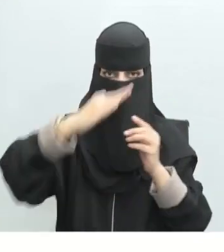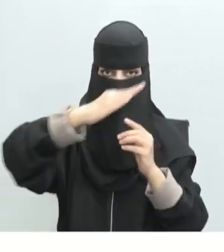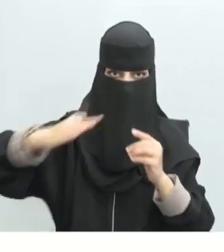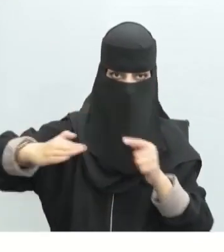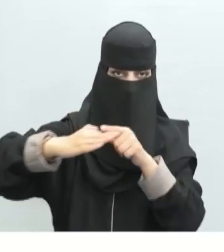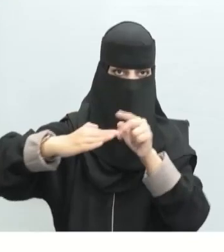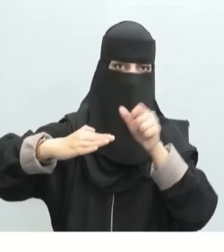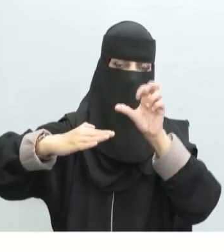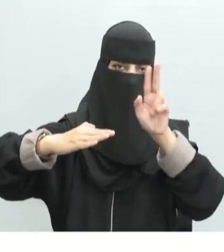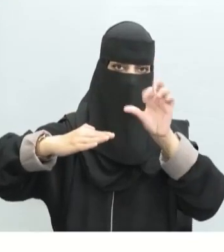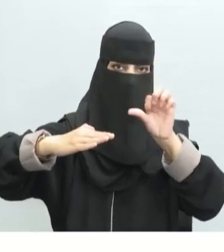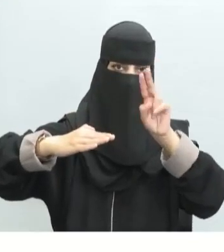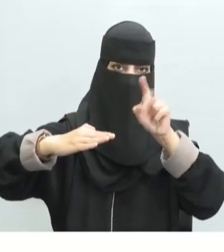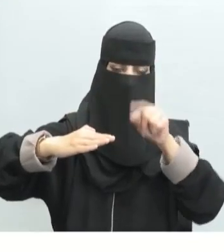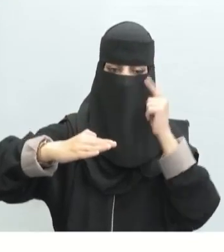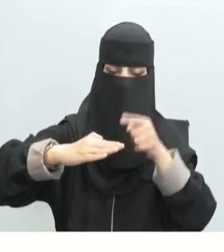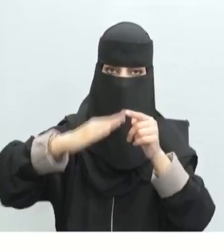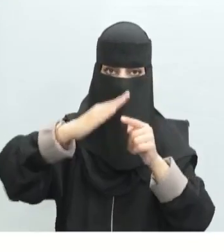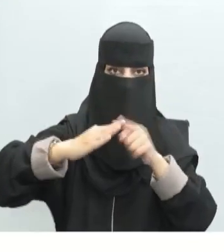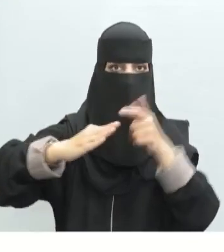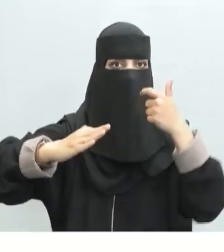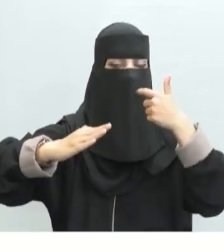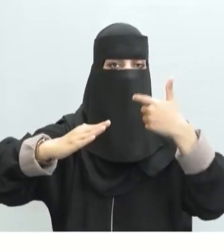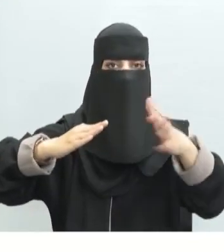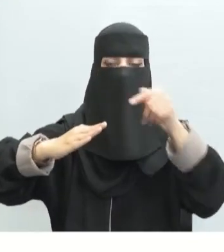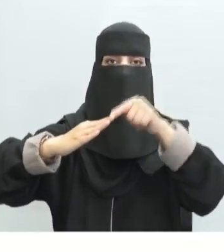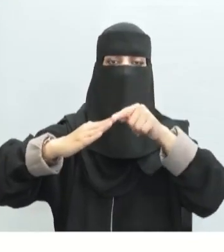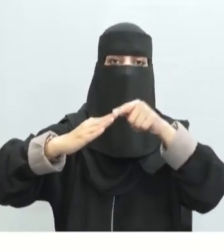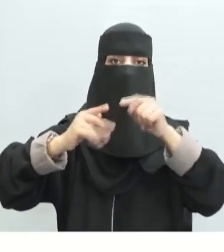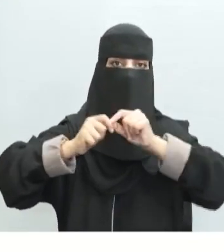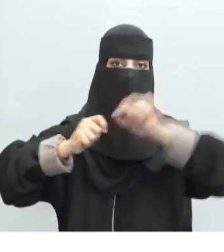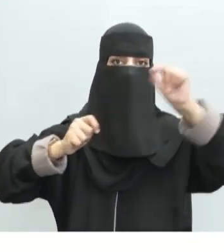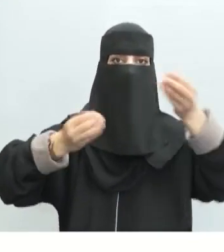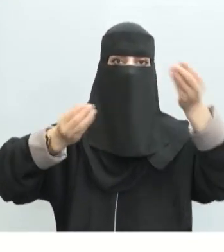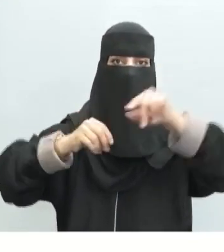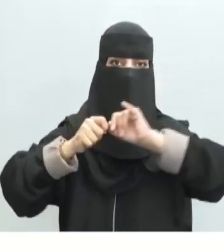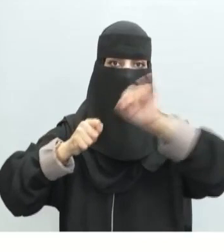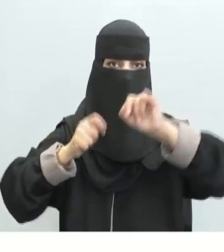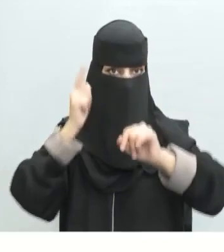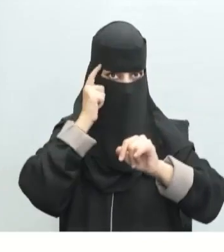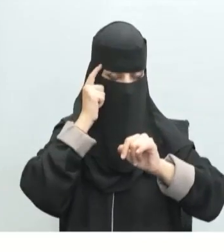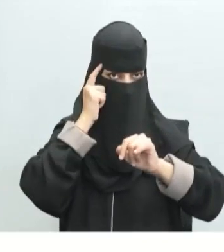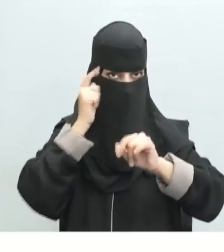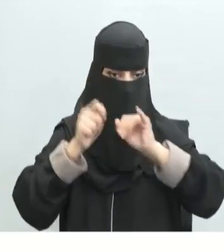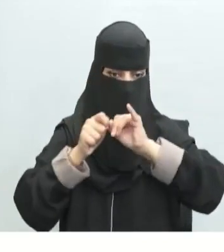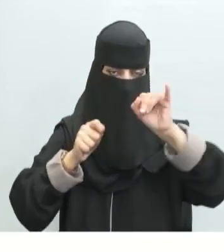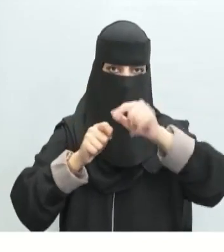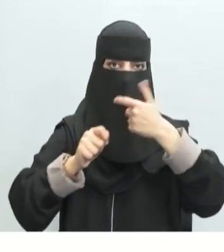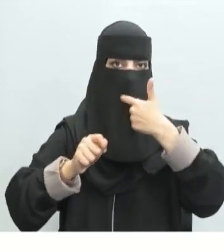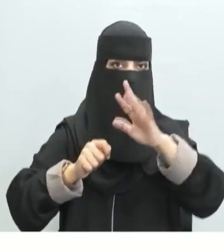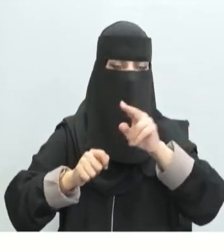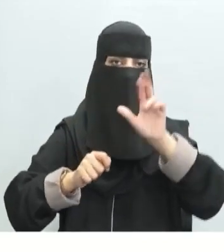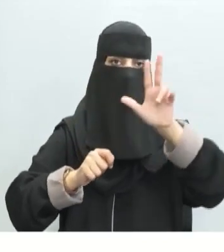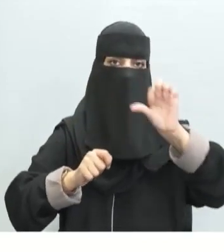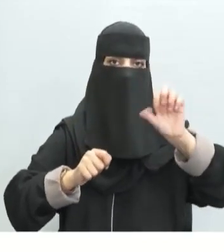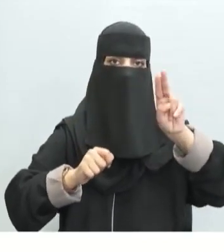هو الوتر دائما الوتر اخواني الكرام واخواتي يكون هو اطول ضلع موجود اطول ضلع موجود هو دائما